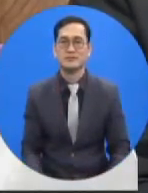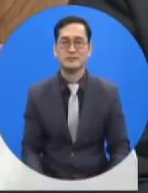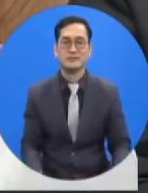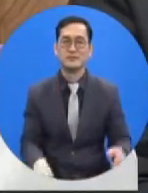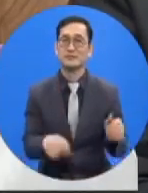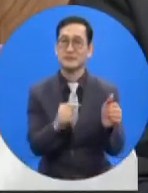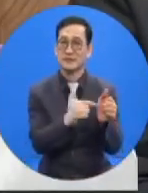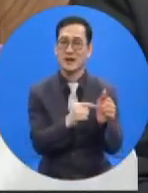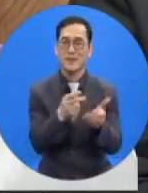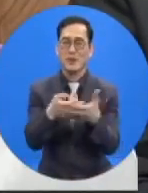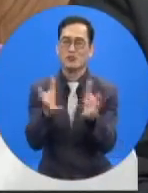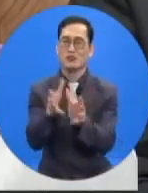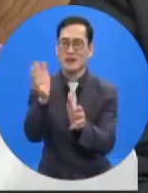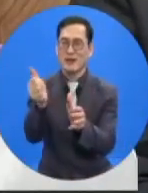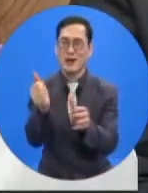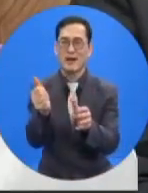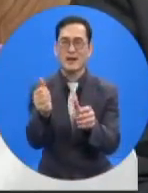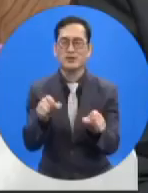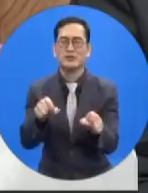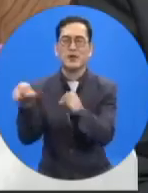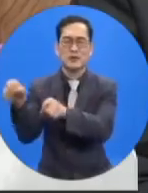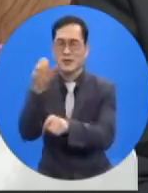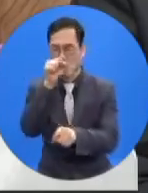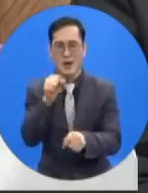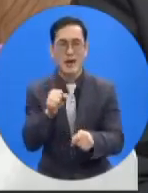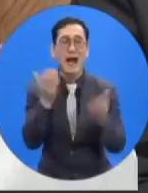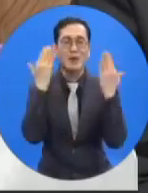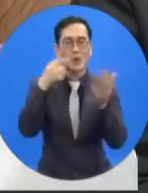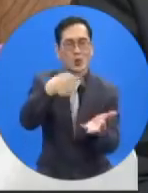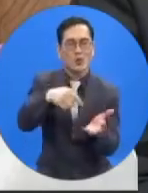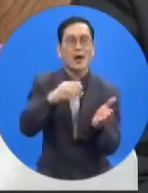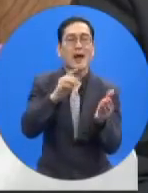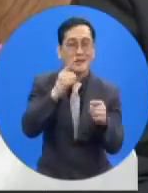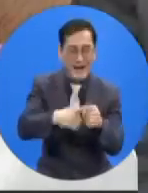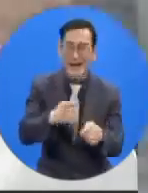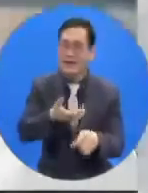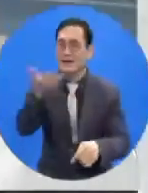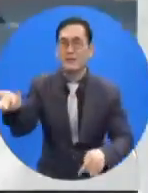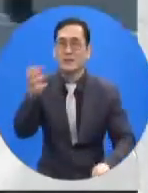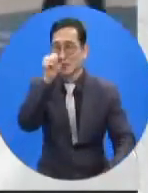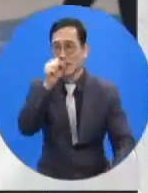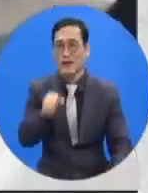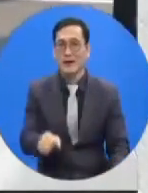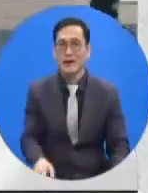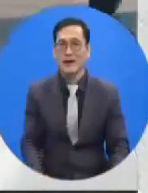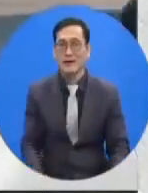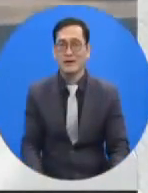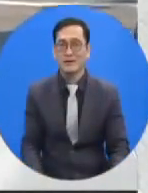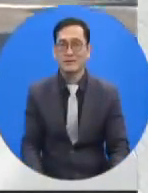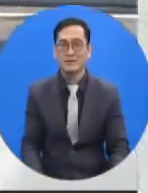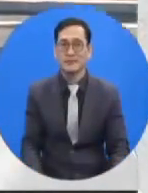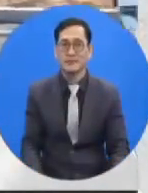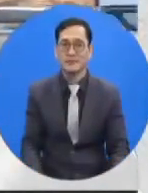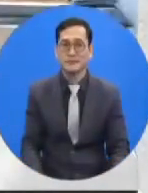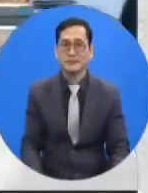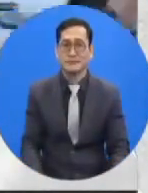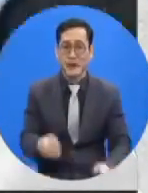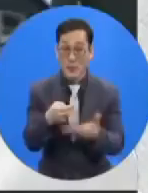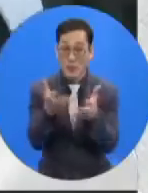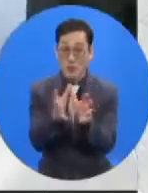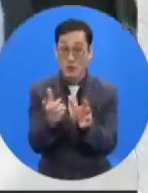가니까 검찰과 충돌이 생겼습니다. 여러분 기억하시죠? 검찰, 경찰, 수사권 조정 문제부터 시작해서 공수처 문제예요.